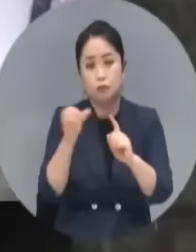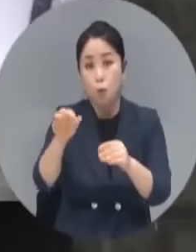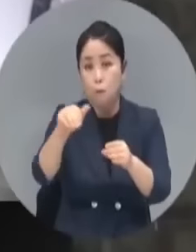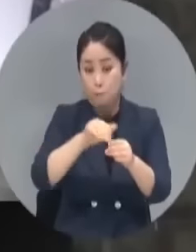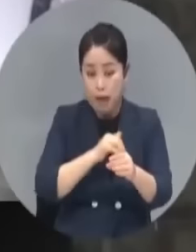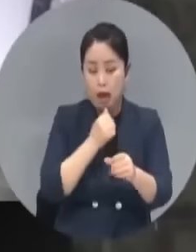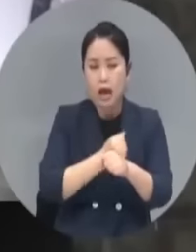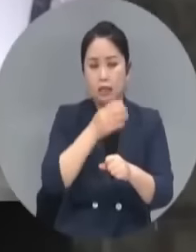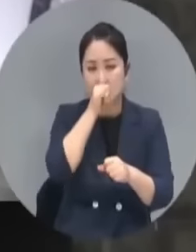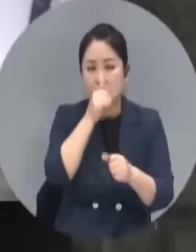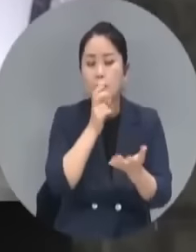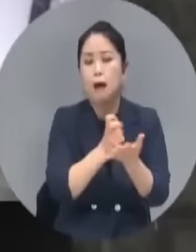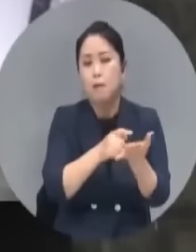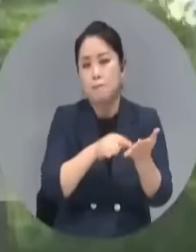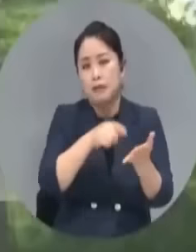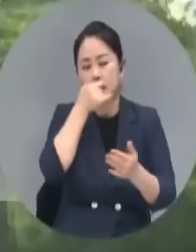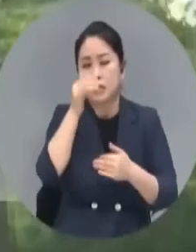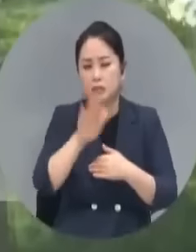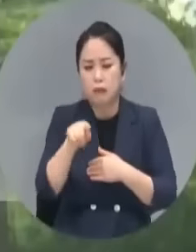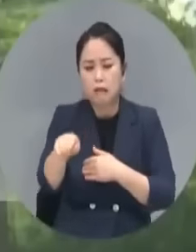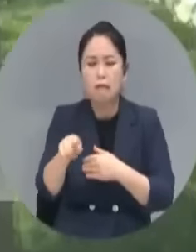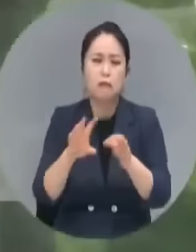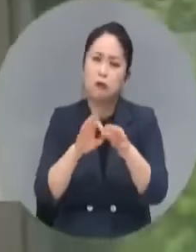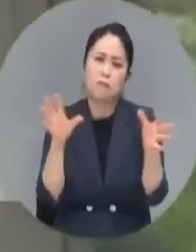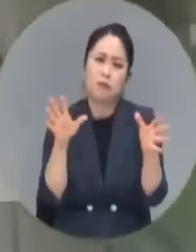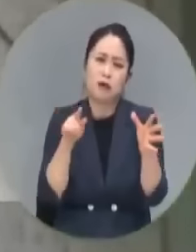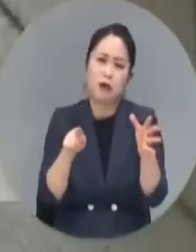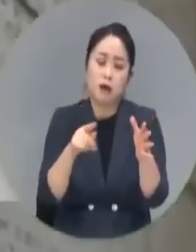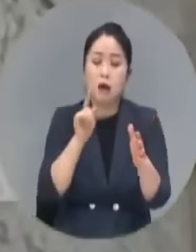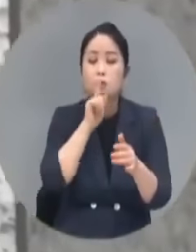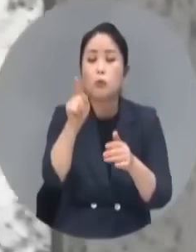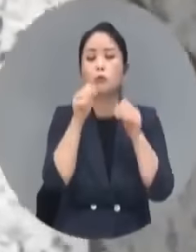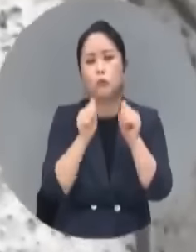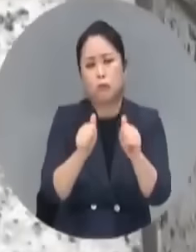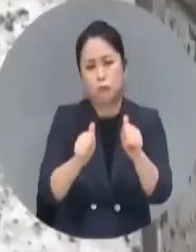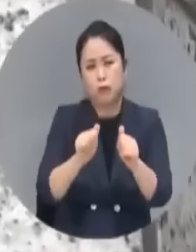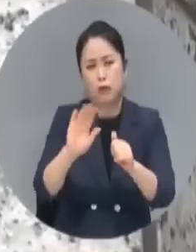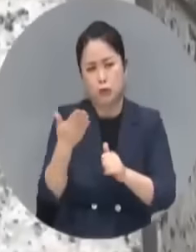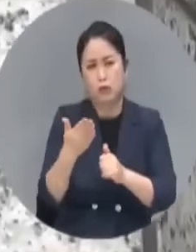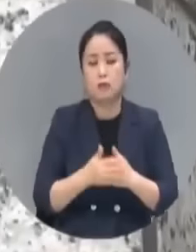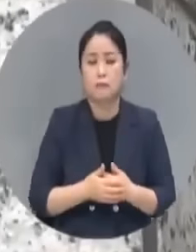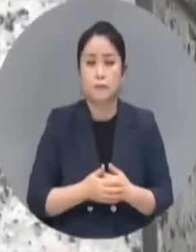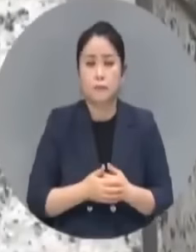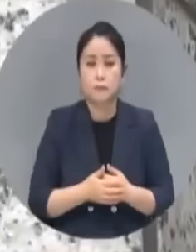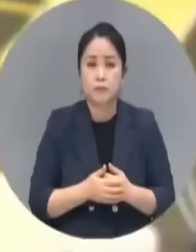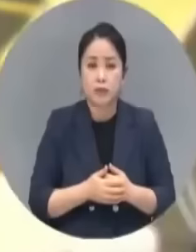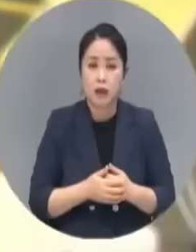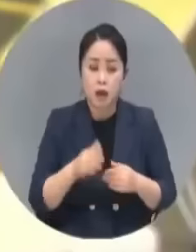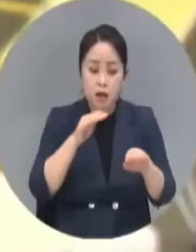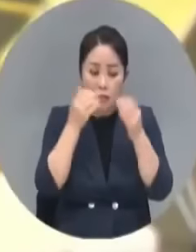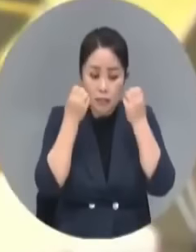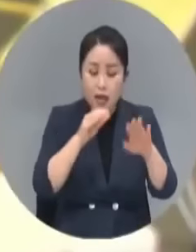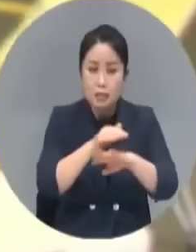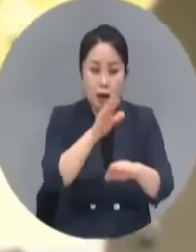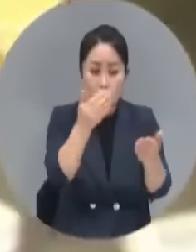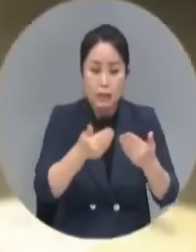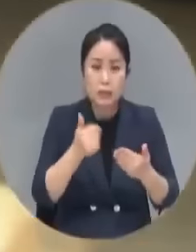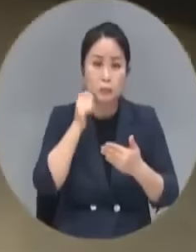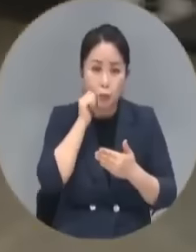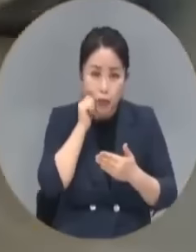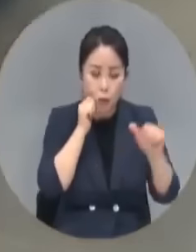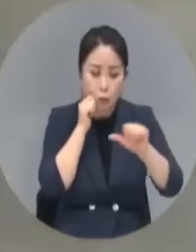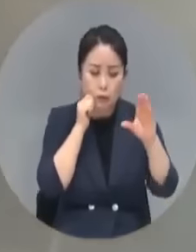제도가 있지만 이런 경우는 해당이 안 돼 민사소송을 통해서만 돈을 돌려받을 수 있습니다. 새 차도 못 받고 5천만